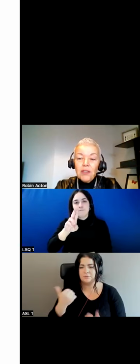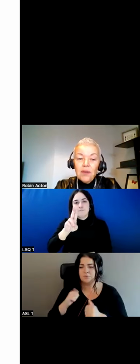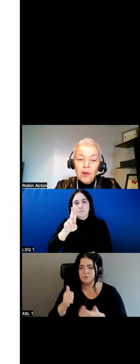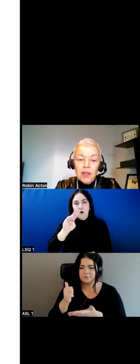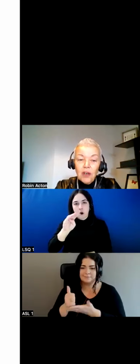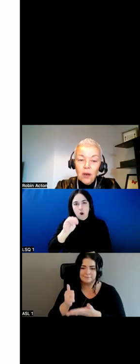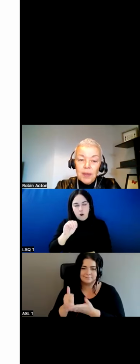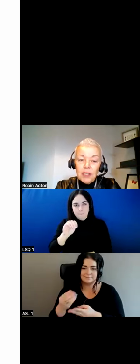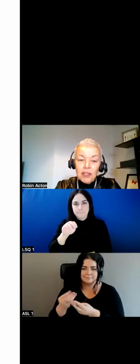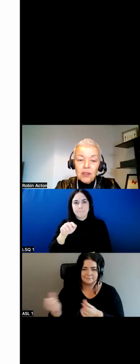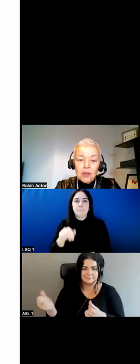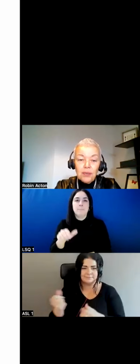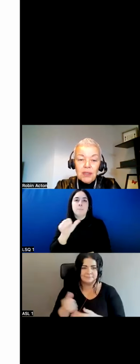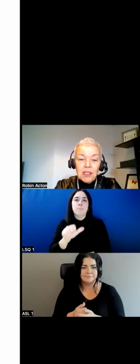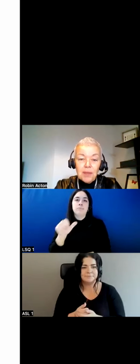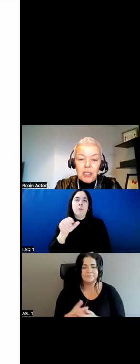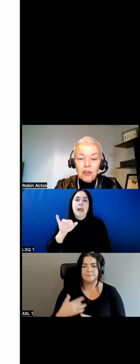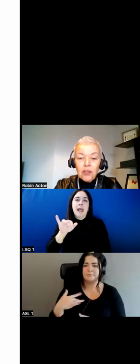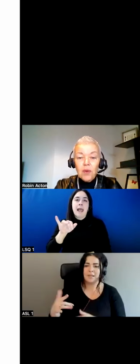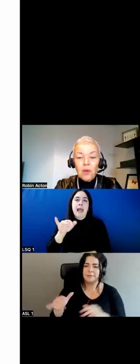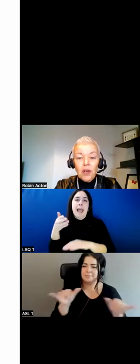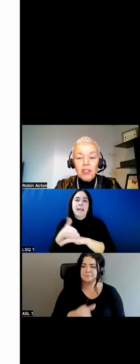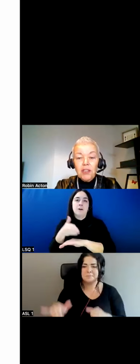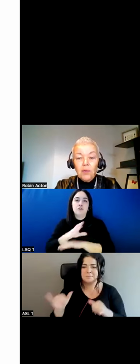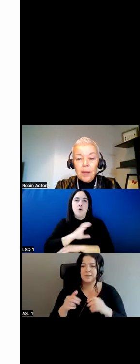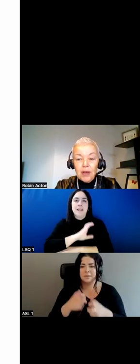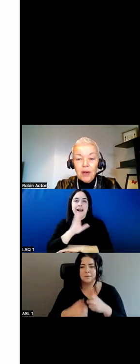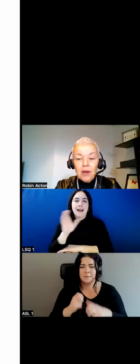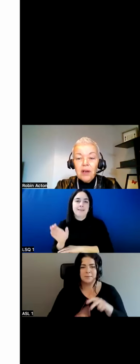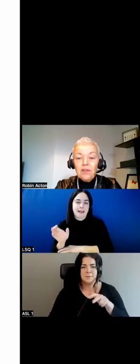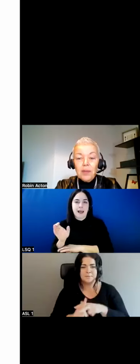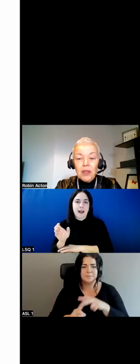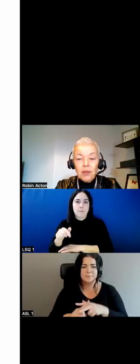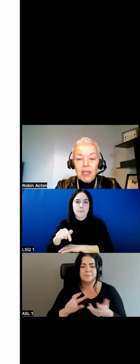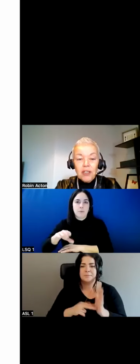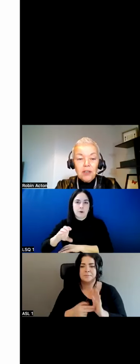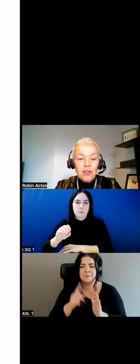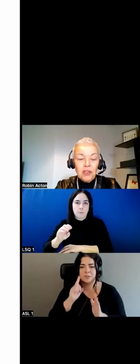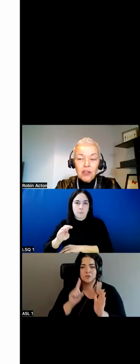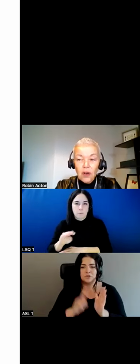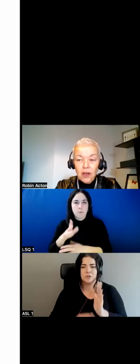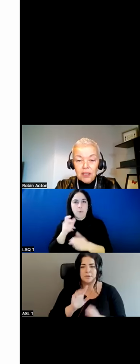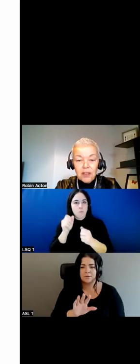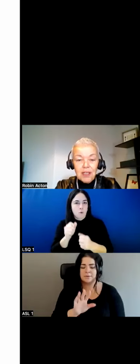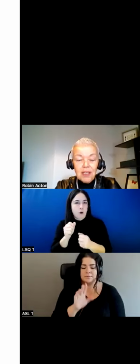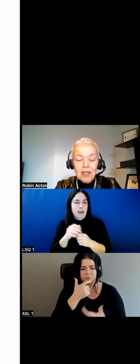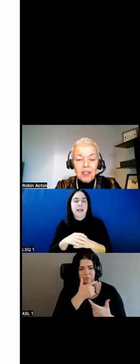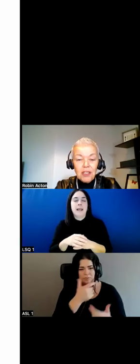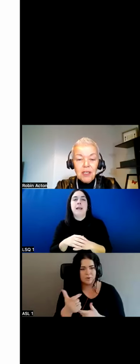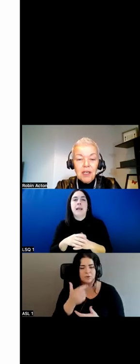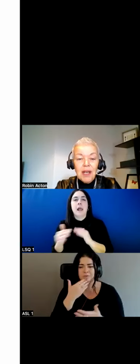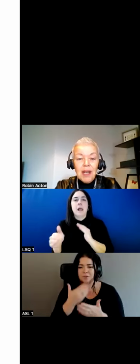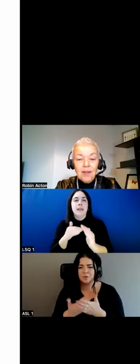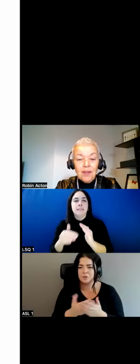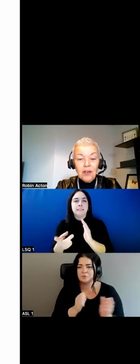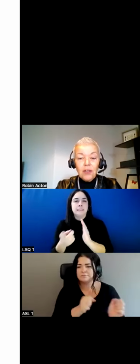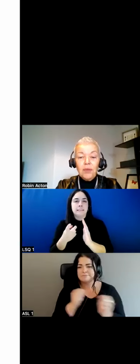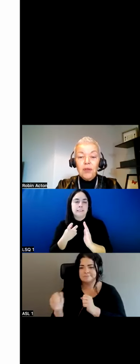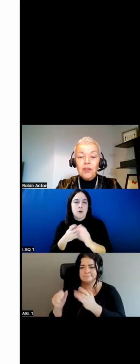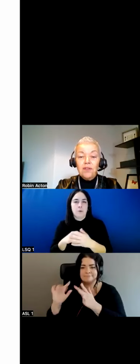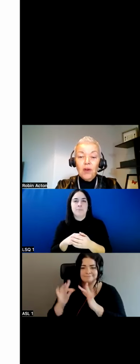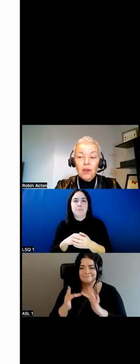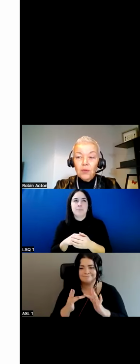forum@inclusioncanada.ca et nous ferons de notre mieux pour vous aider à les résoudre. Pour éviter les problèmes courants, assurez-vous de regarder le webinaire à partir d'un endroit